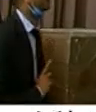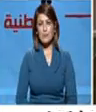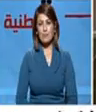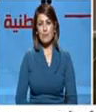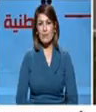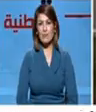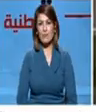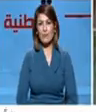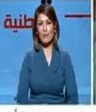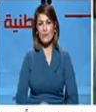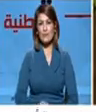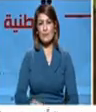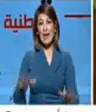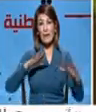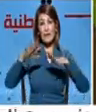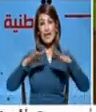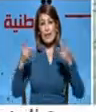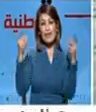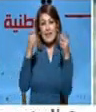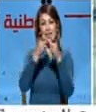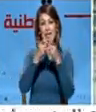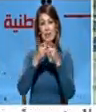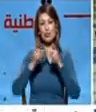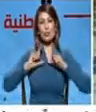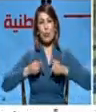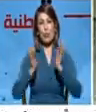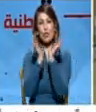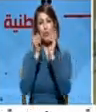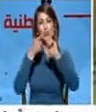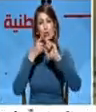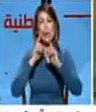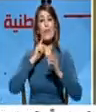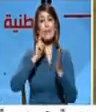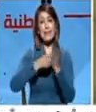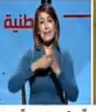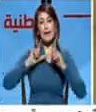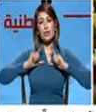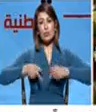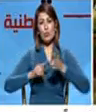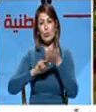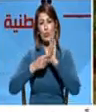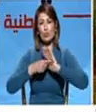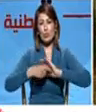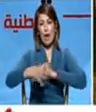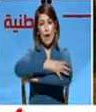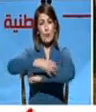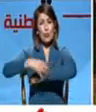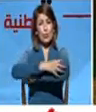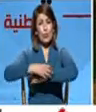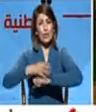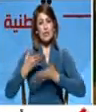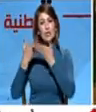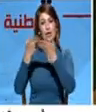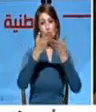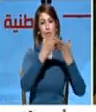في اطار مجموعه الاجراءات الاجتماعيه التي اتخذتها الحكومه لمؤازره فئات الهشه ومساعدتها على